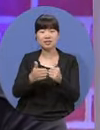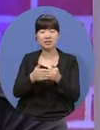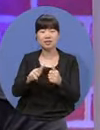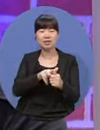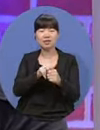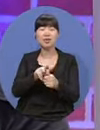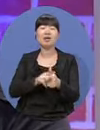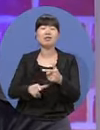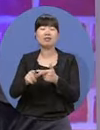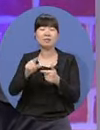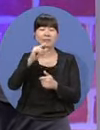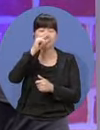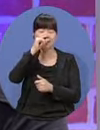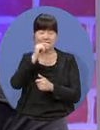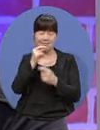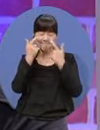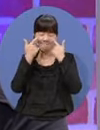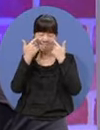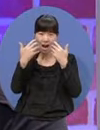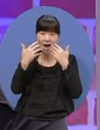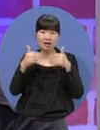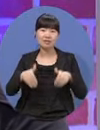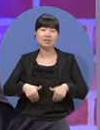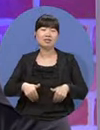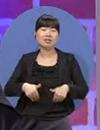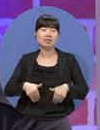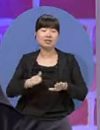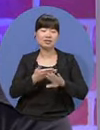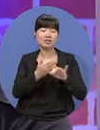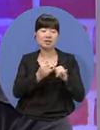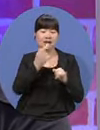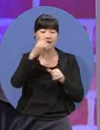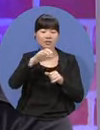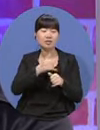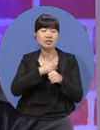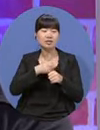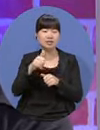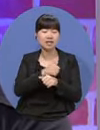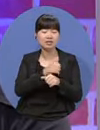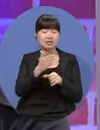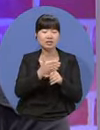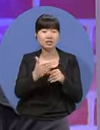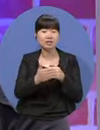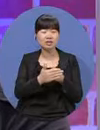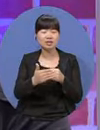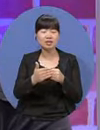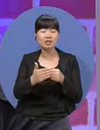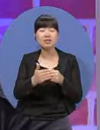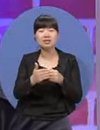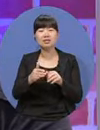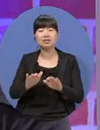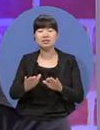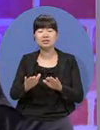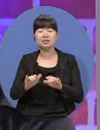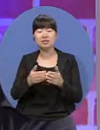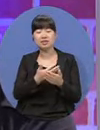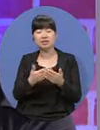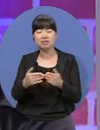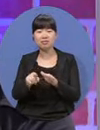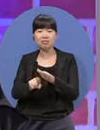정부에 더 민감해야 될 거 같아요 왜냐면 남들은 학원을 다니면서 사교육을 받는데 제가 이제 그